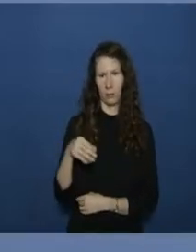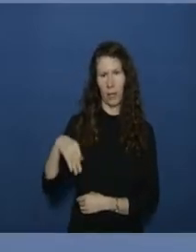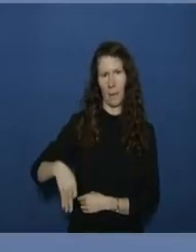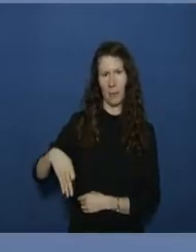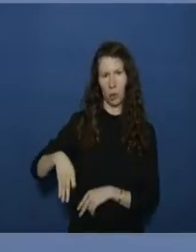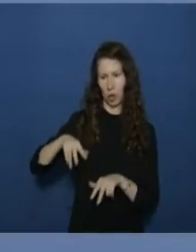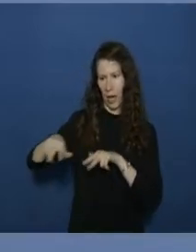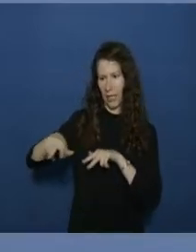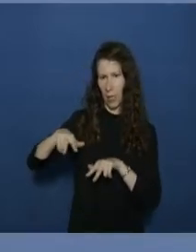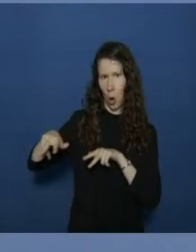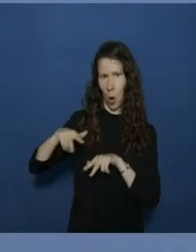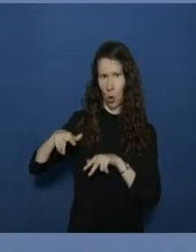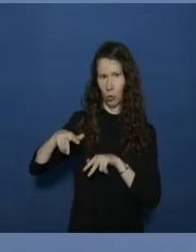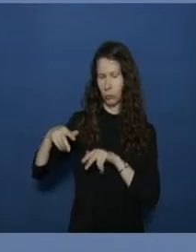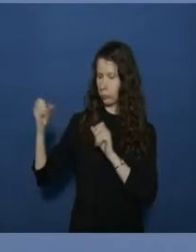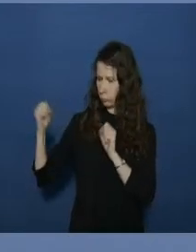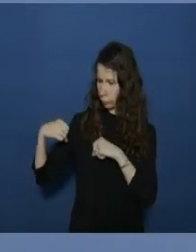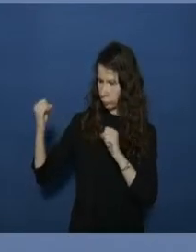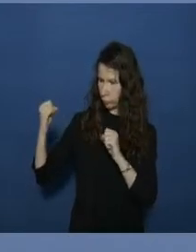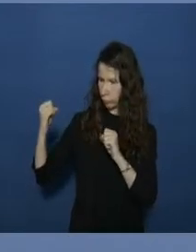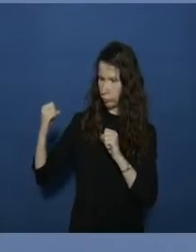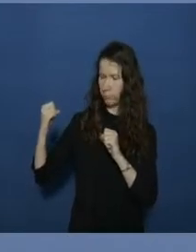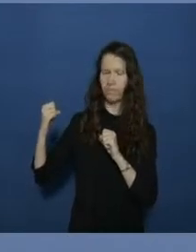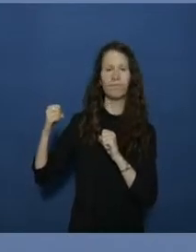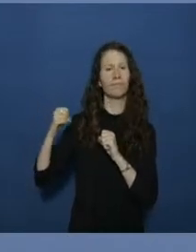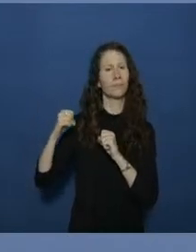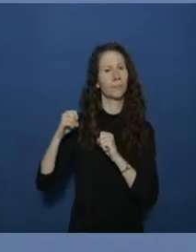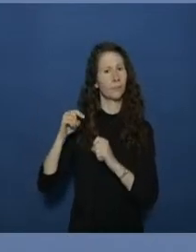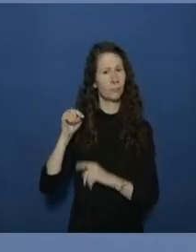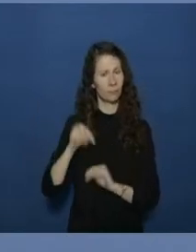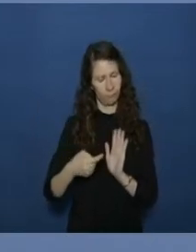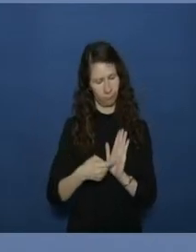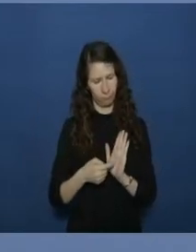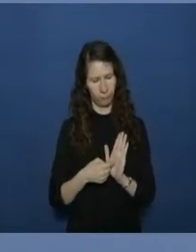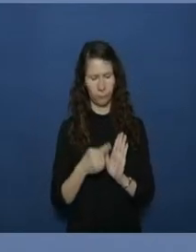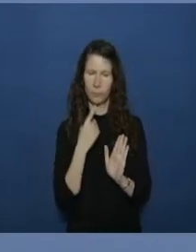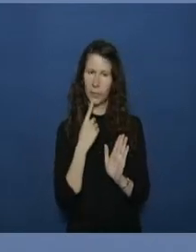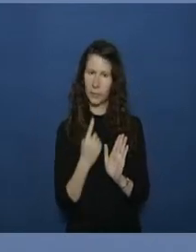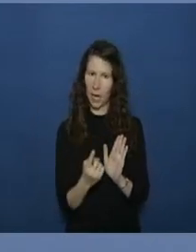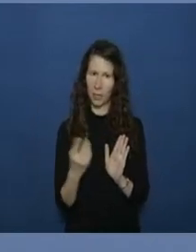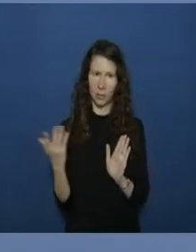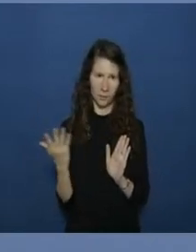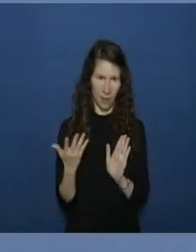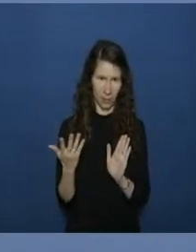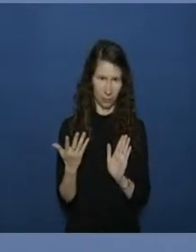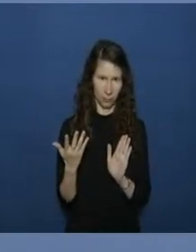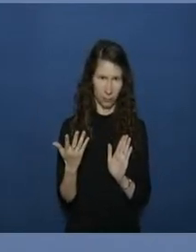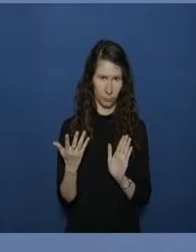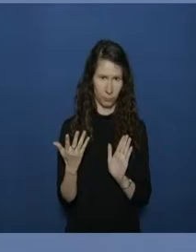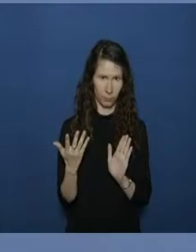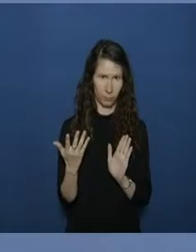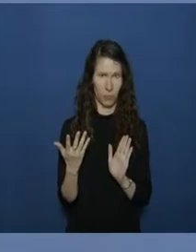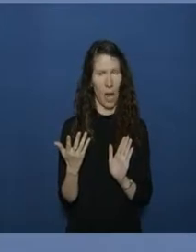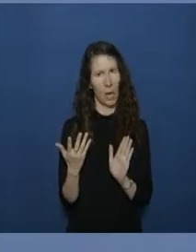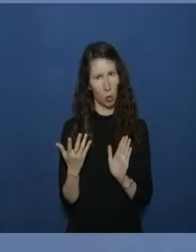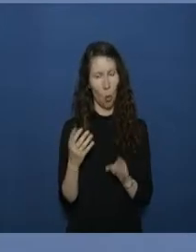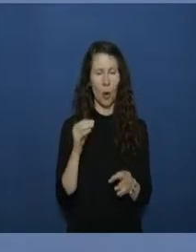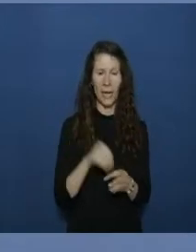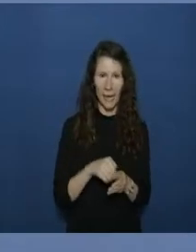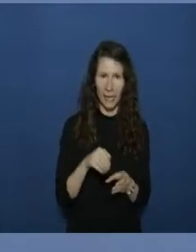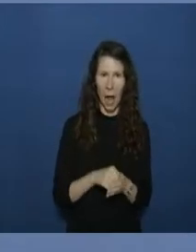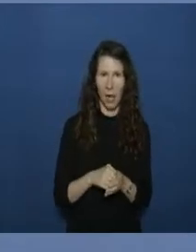namibischen Seite verständigt haben, sieht vor, dass oder beinhaltet die